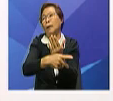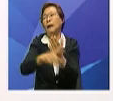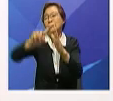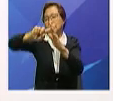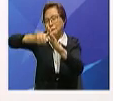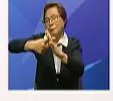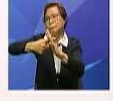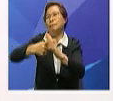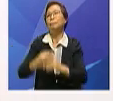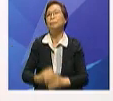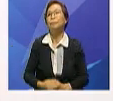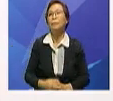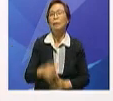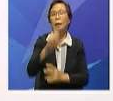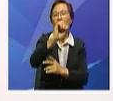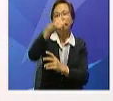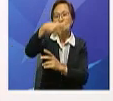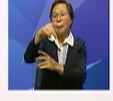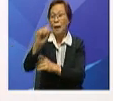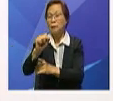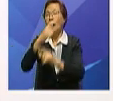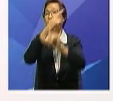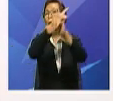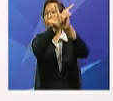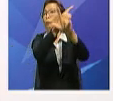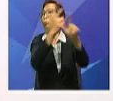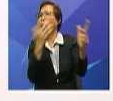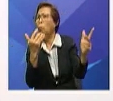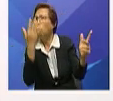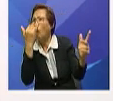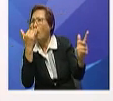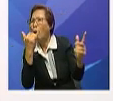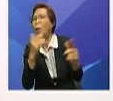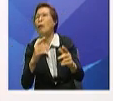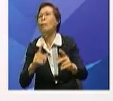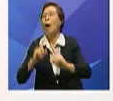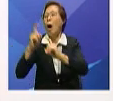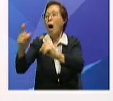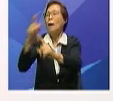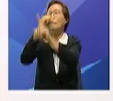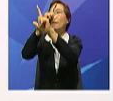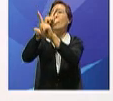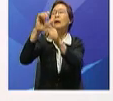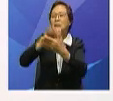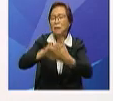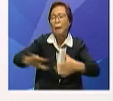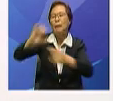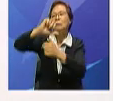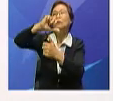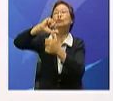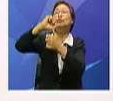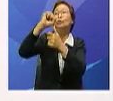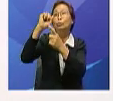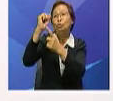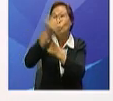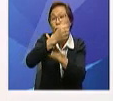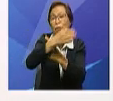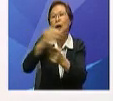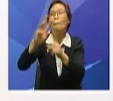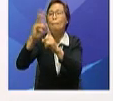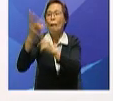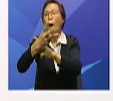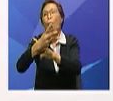diperkenalkan SPS lindung adalah bertujuan untuk memberi perlindungan keselamatan sosial dan kebajikan kepada